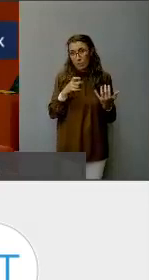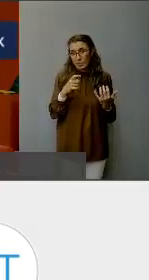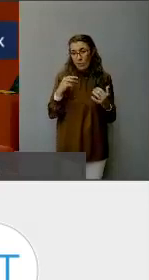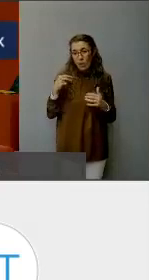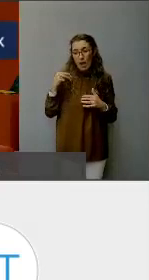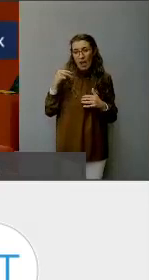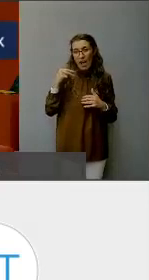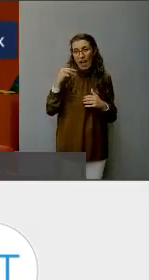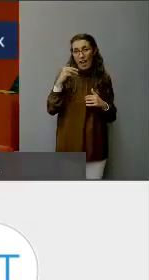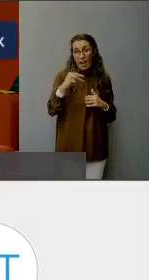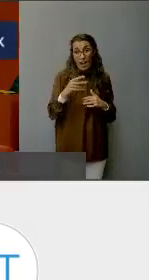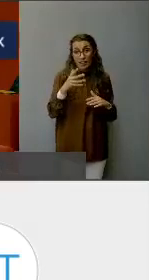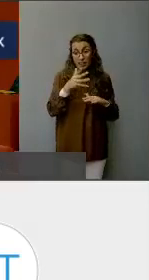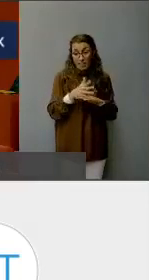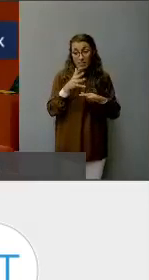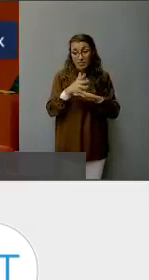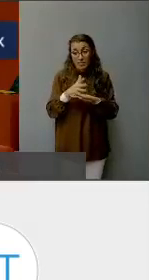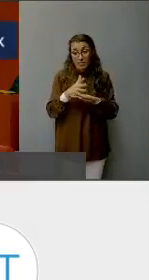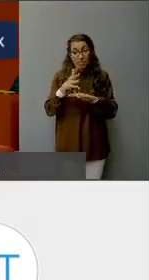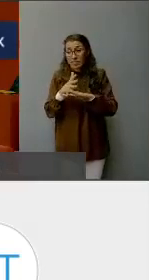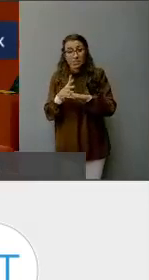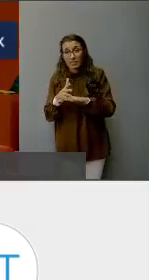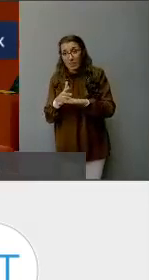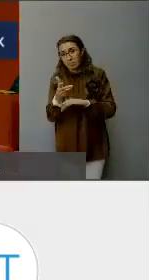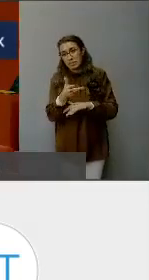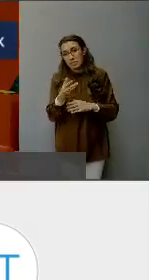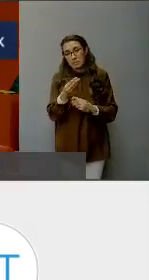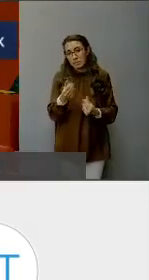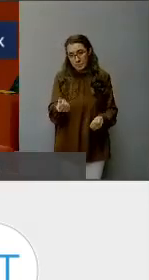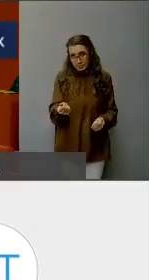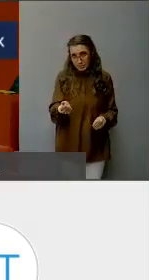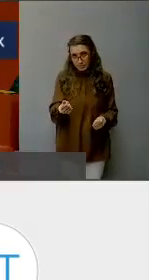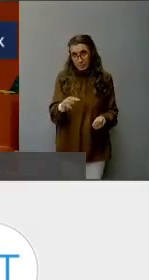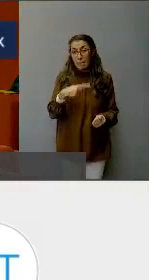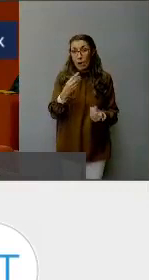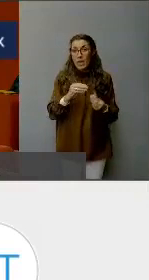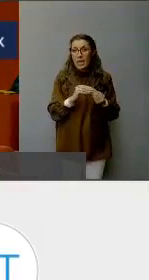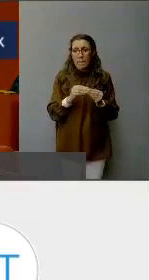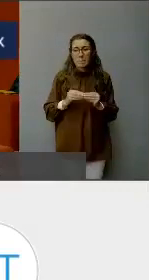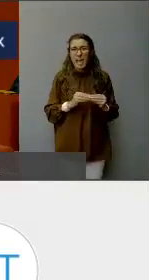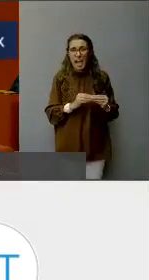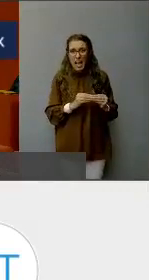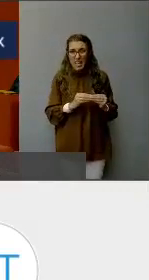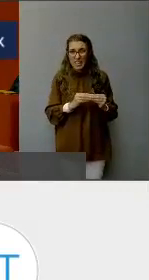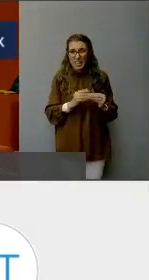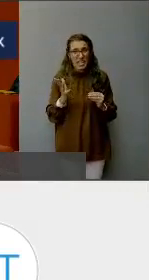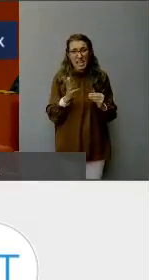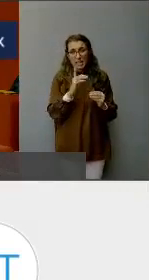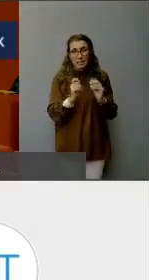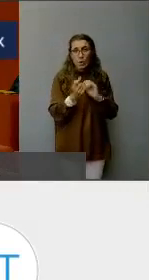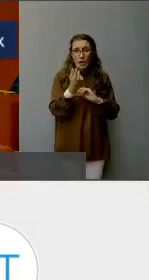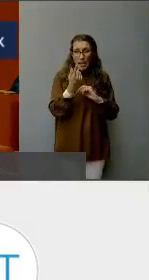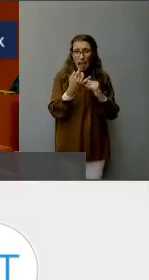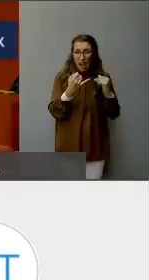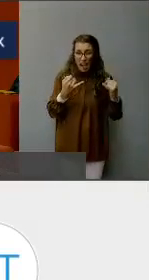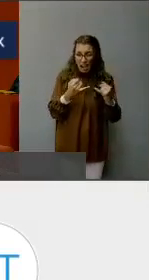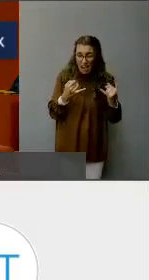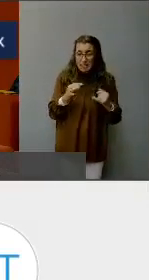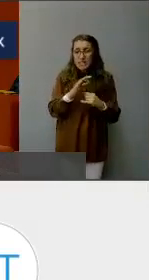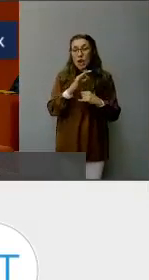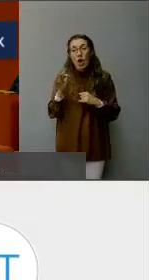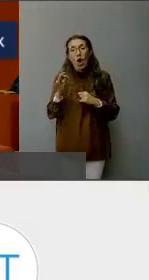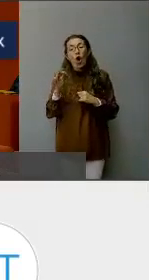non sia intervenuta da parte doveva fare privo di servizi ed impianti di allacciamento alla rete del gas servizi di raccolta delle tessere